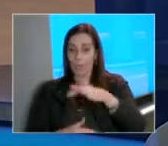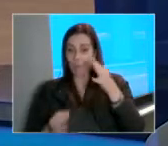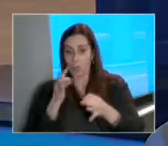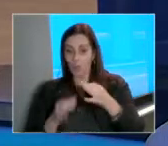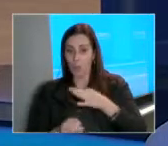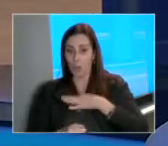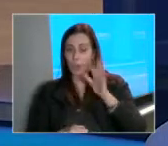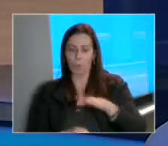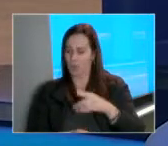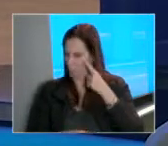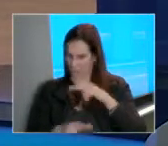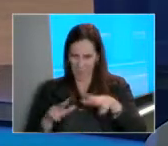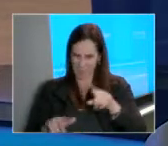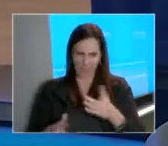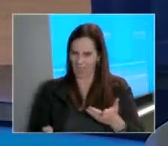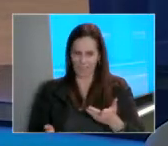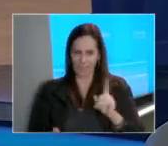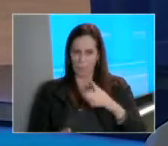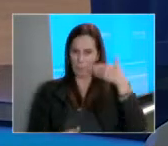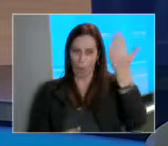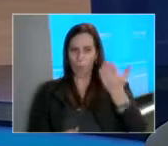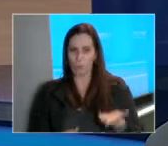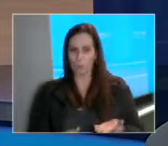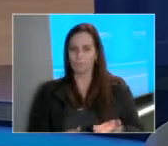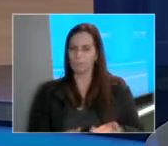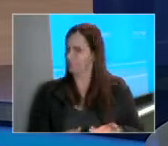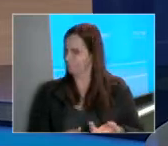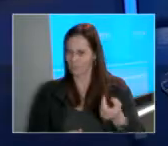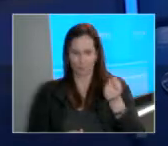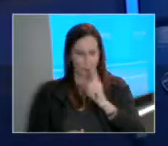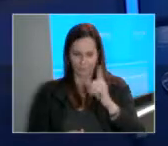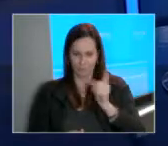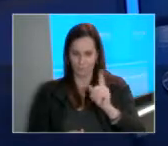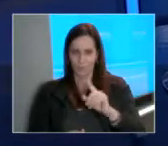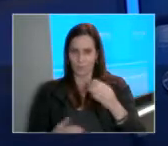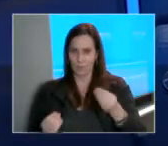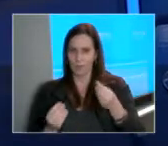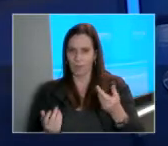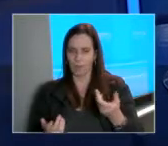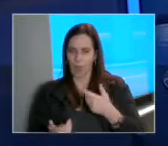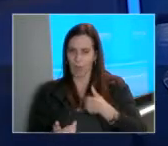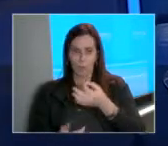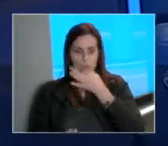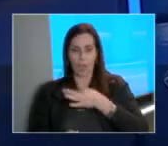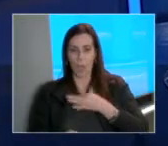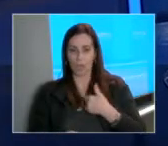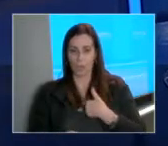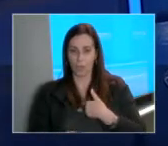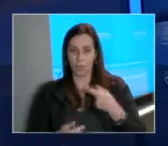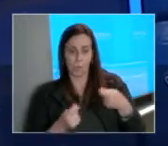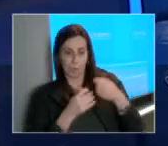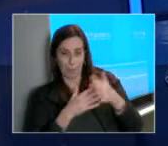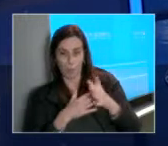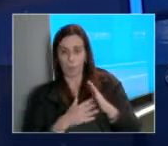המשפט שלנו ועל הפרטיות יכולה להיות חיצונית, אובייקטיבית. זה סוברניות של מדינה, אבל אני השאלה שלי... בסדר,